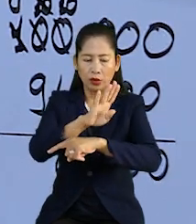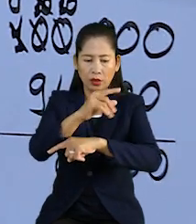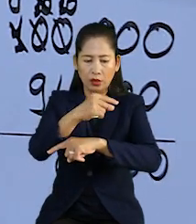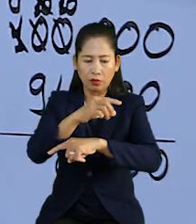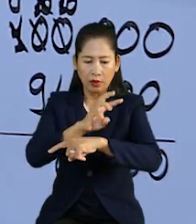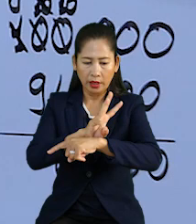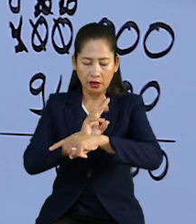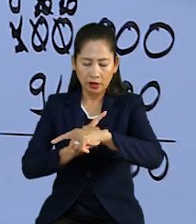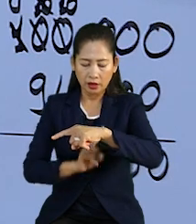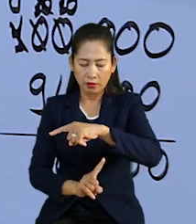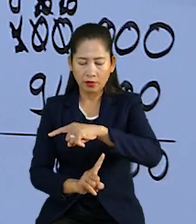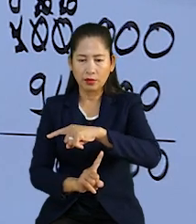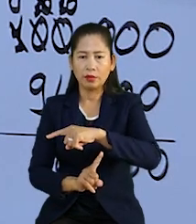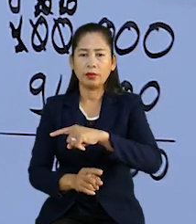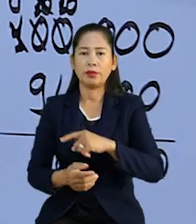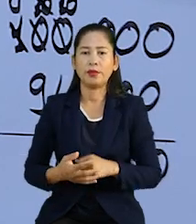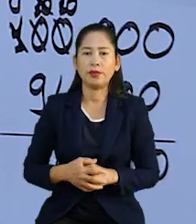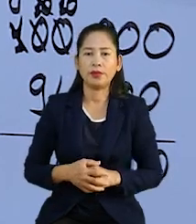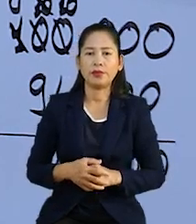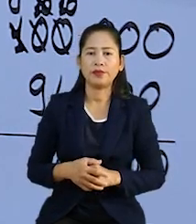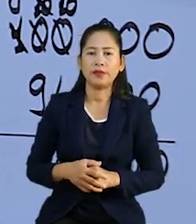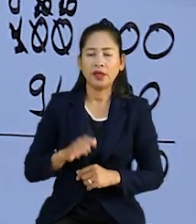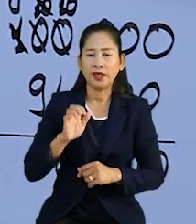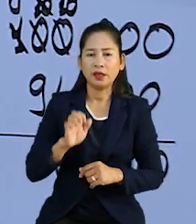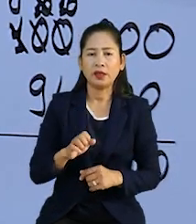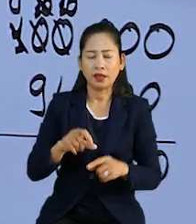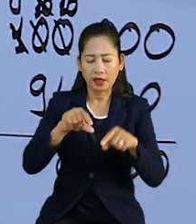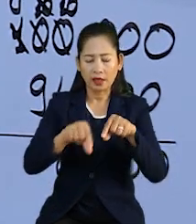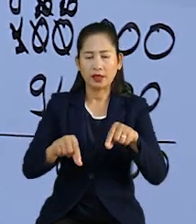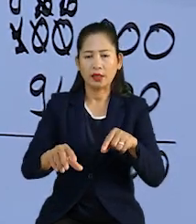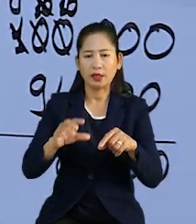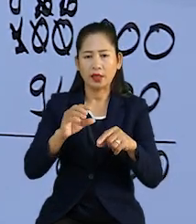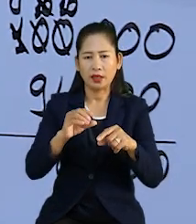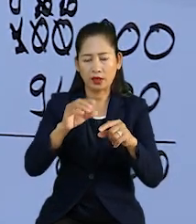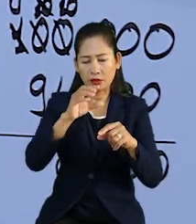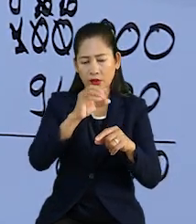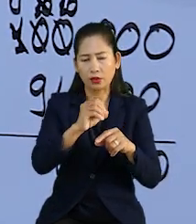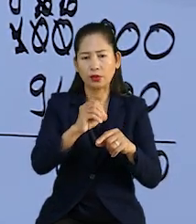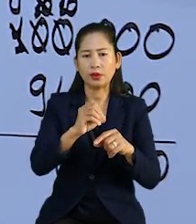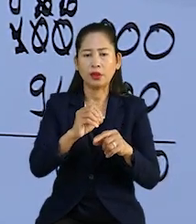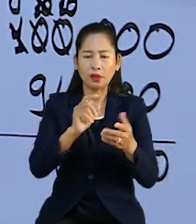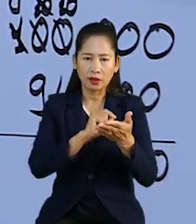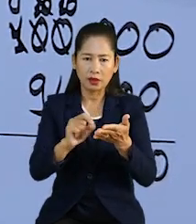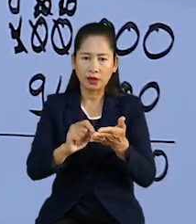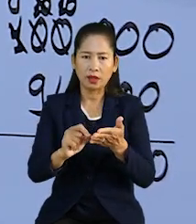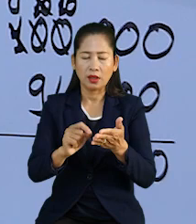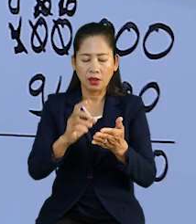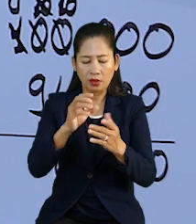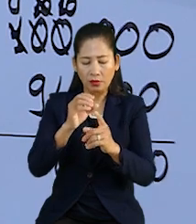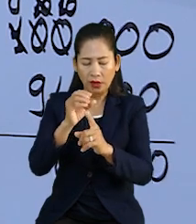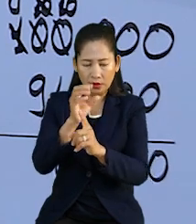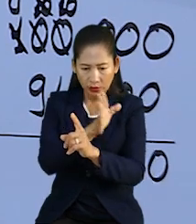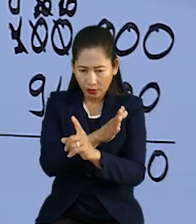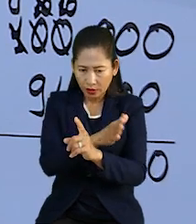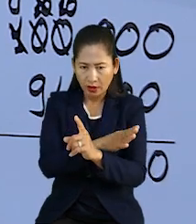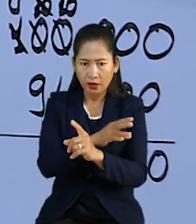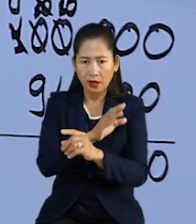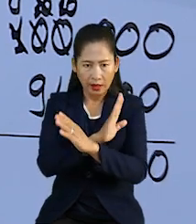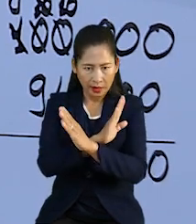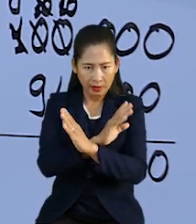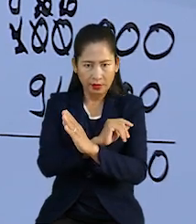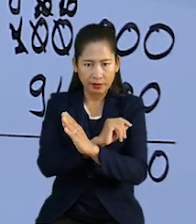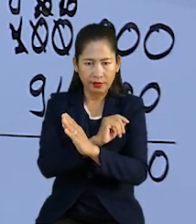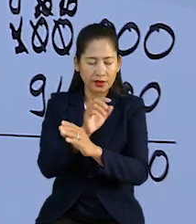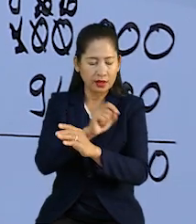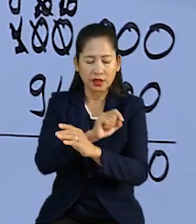Bốn, đọc bảy, người so mùi. Chà, cả này để sôn nơi cả đá chết khi dương trơn sở xề. Tại bữa sôn lấy ní, hàng trông ní côn